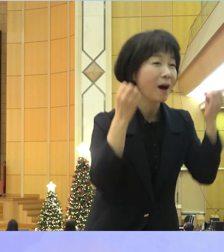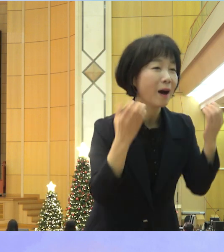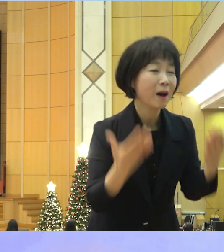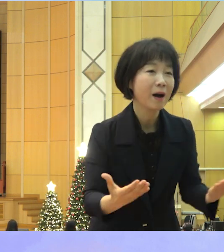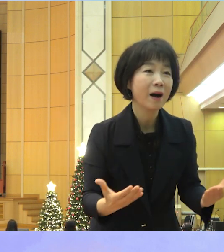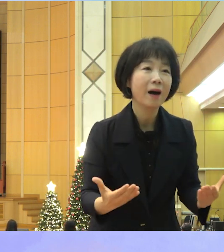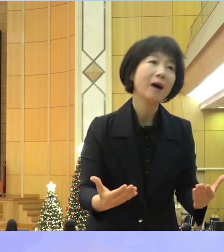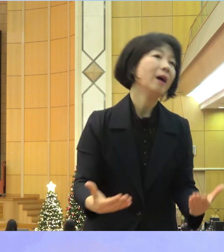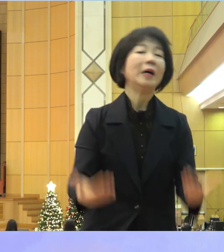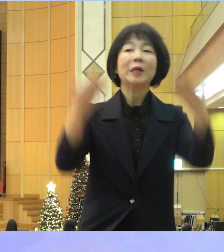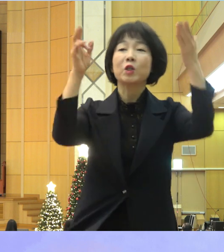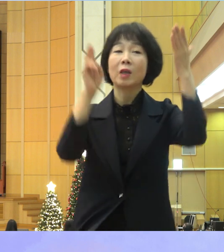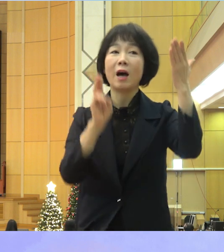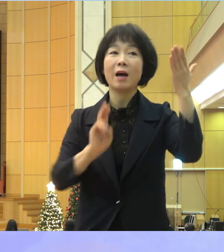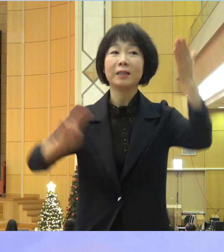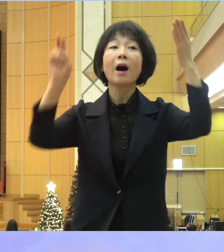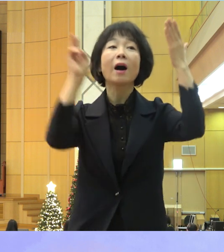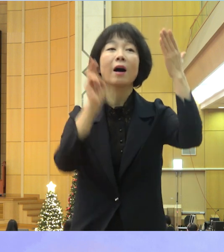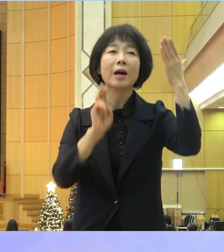할렐루야